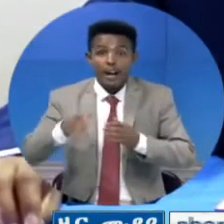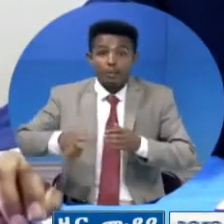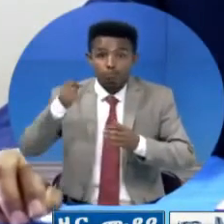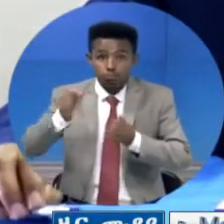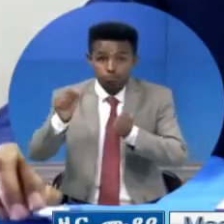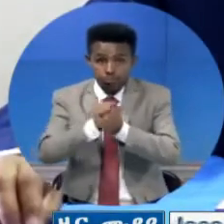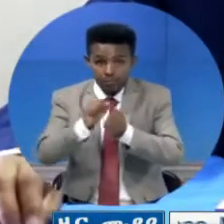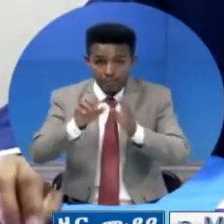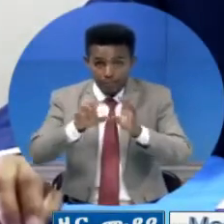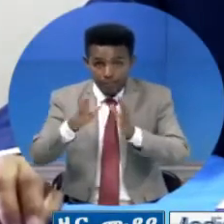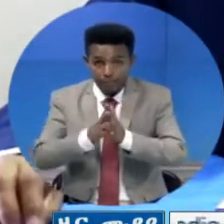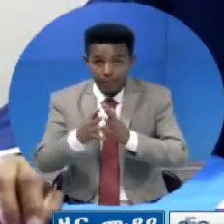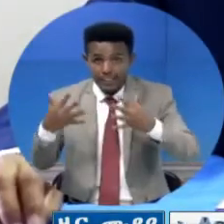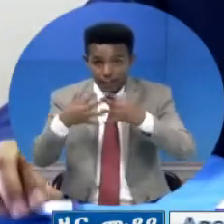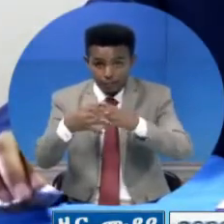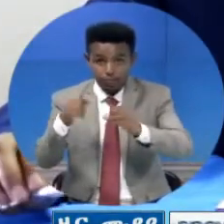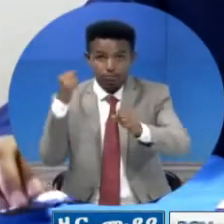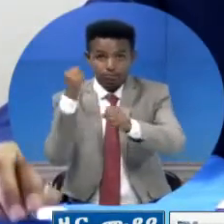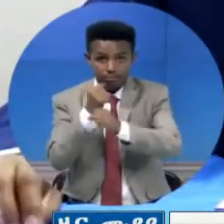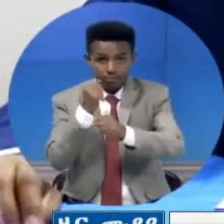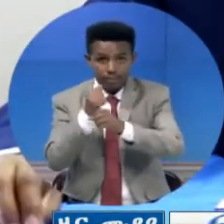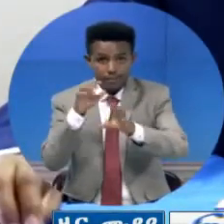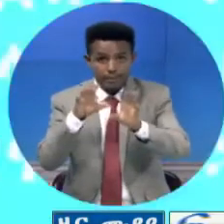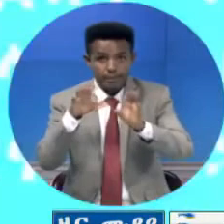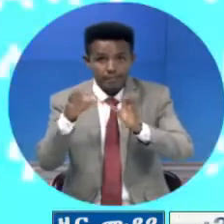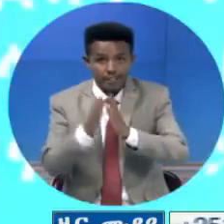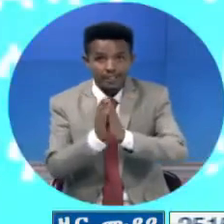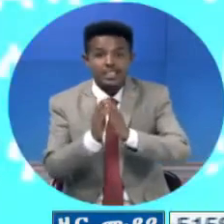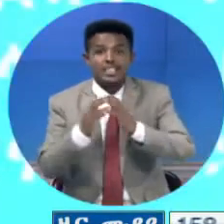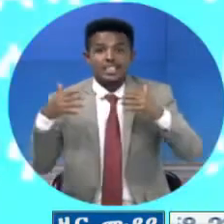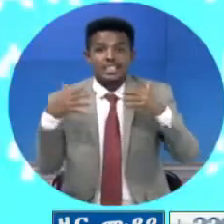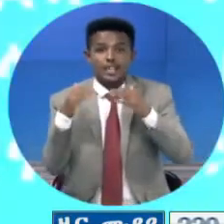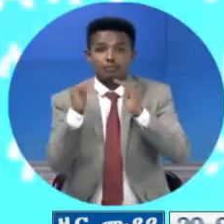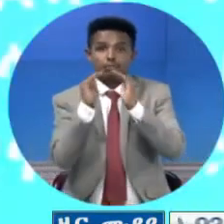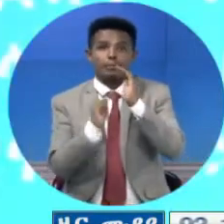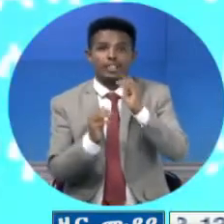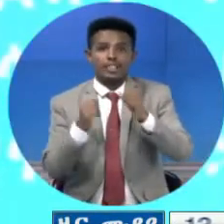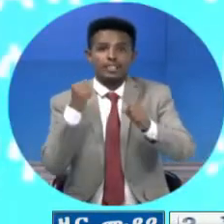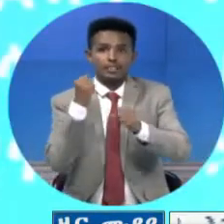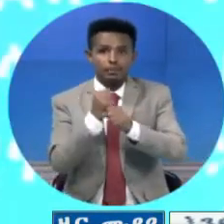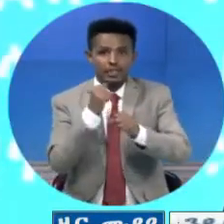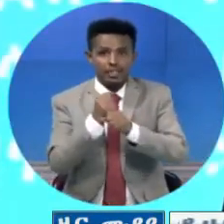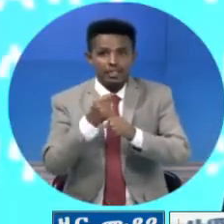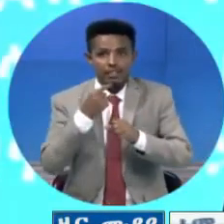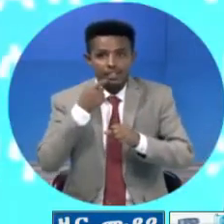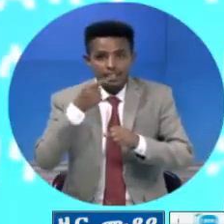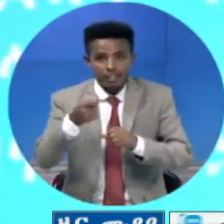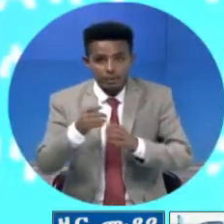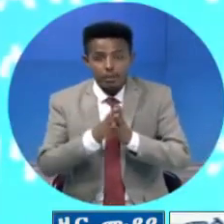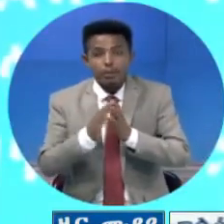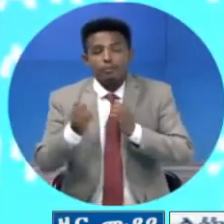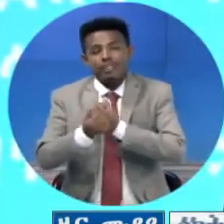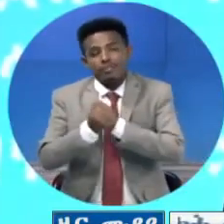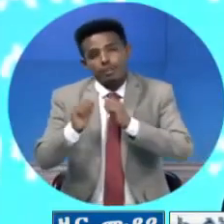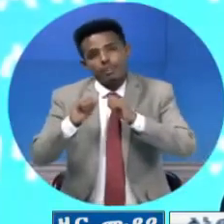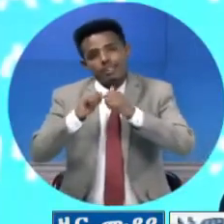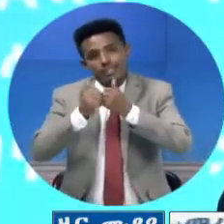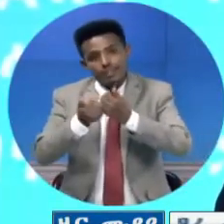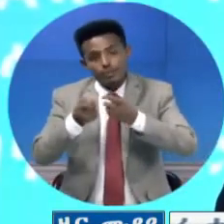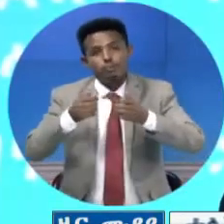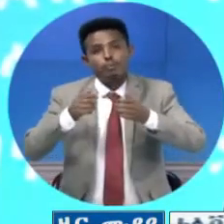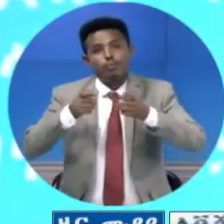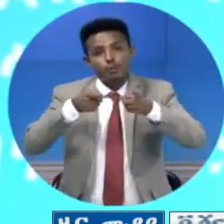አሰራሮችን በቅንጅት በመተግበር ስጋቱን ለመቀነስ እንደሚሰራ ነው የተናገሩት። መፍትሄው ምንድነው? እንዴት ነው መቆጣጠር የምንችለው